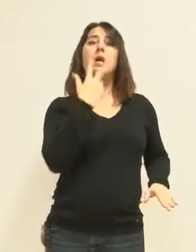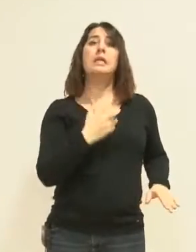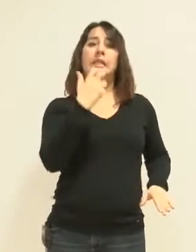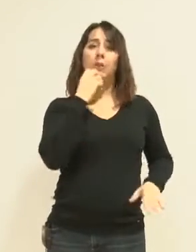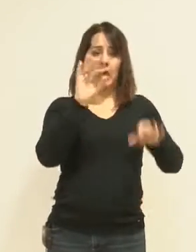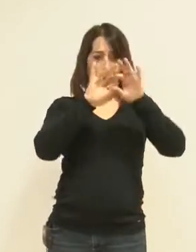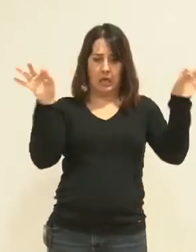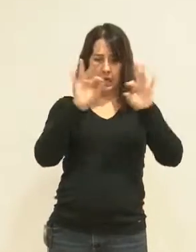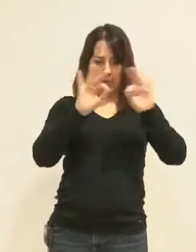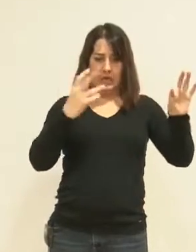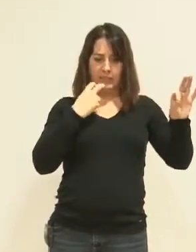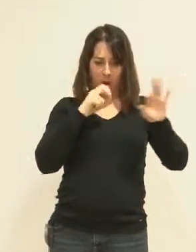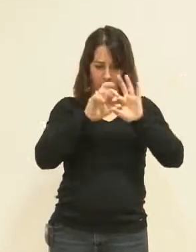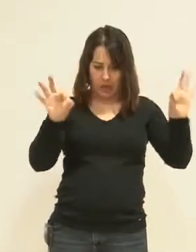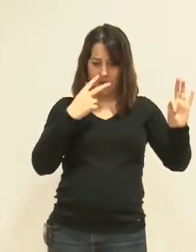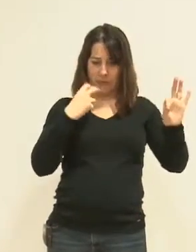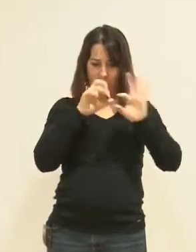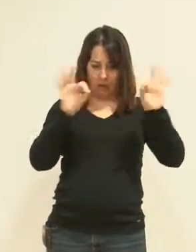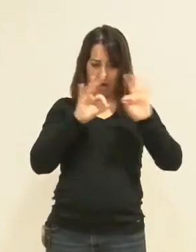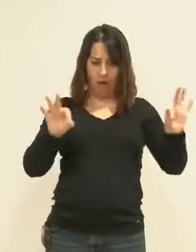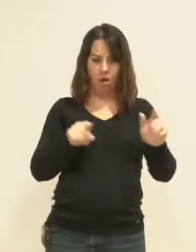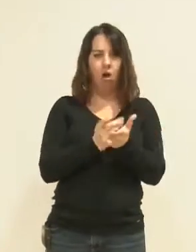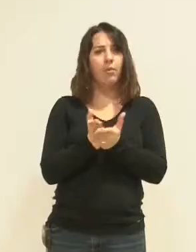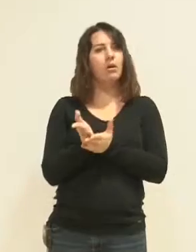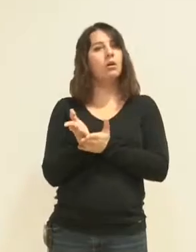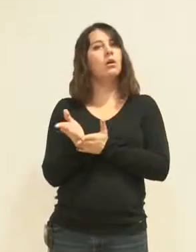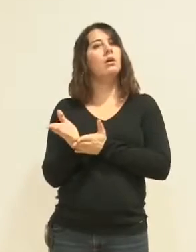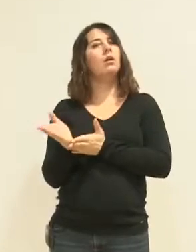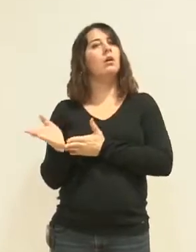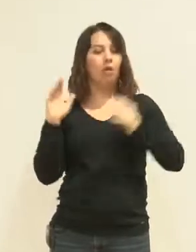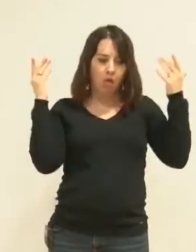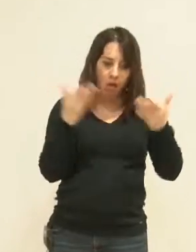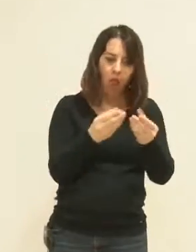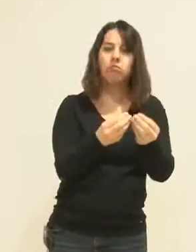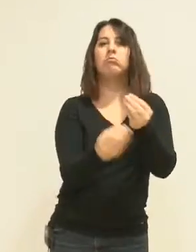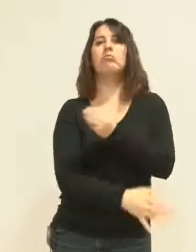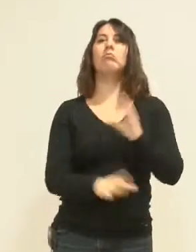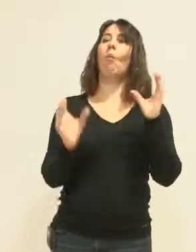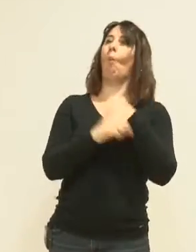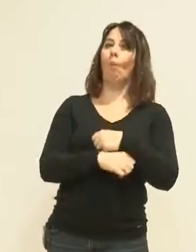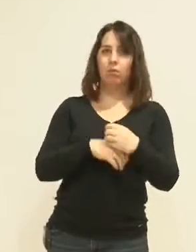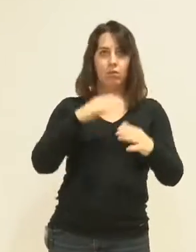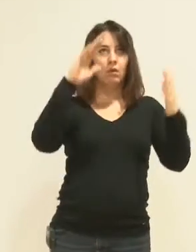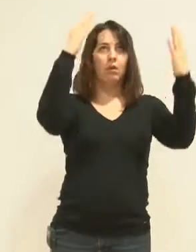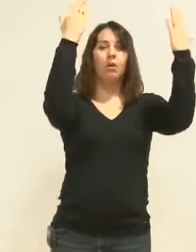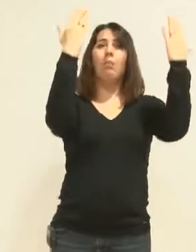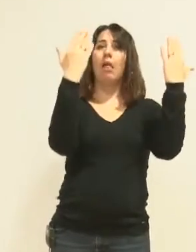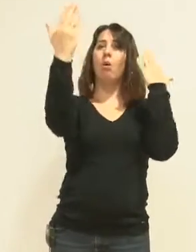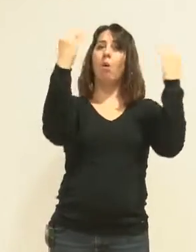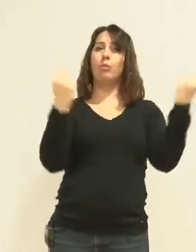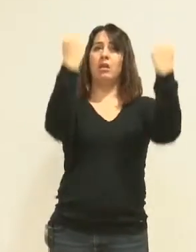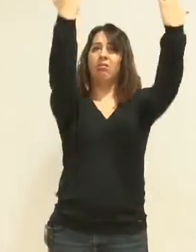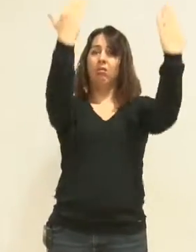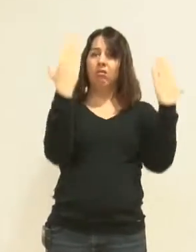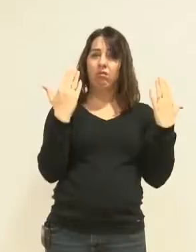lignes, comme pour essayer de détourner le sujet de ce qui nous concerne vraiment, à savoir les panneaux publicitaires. On